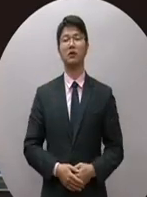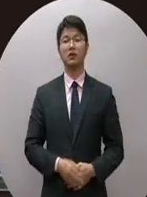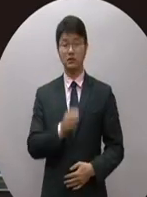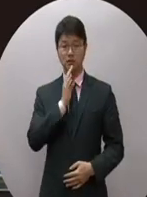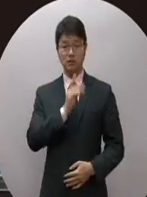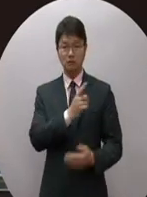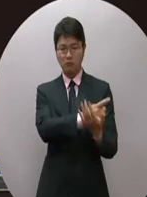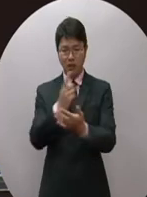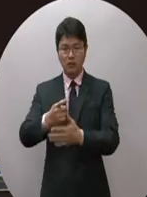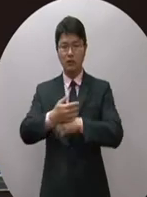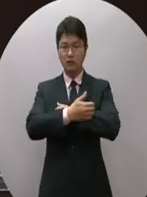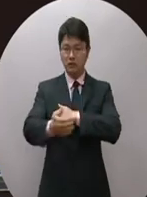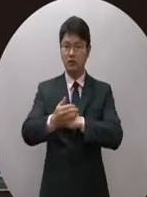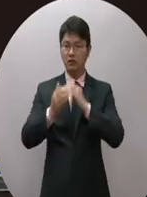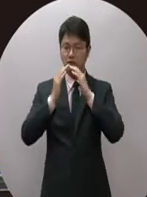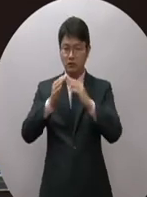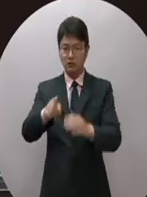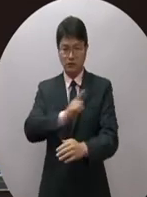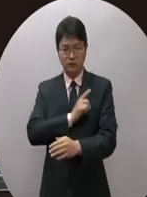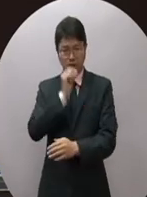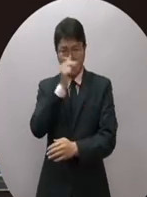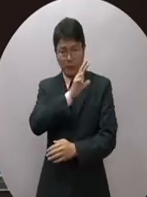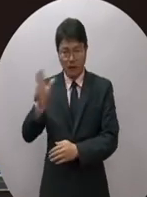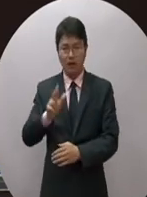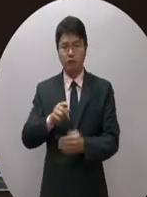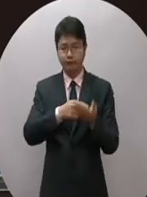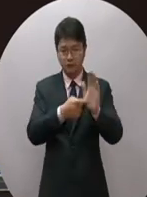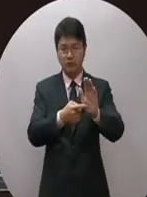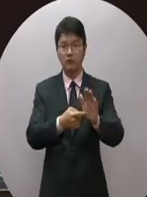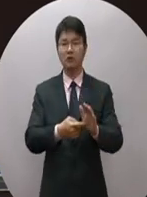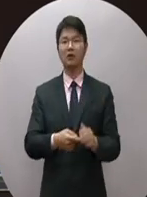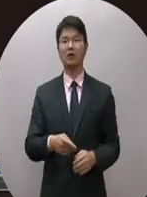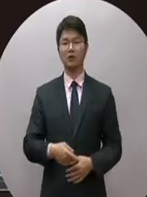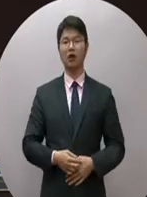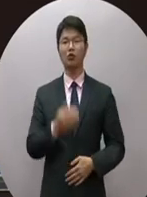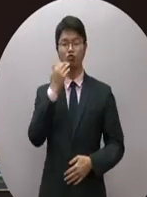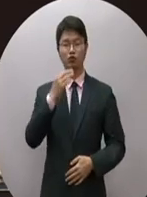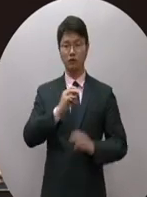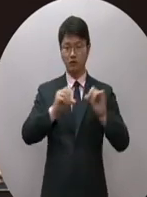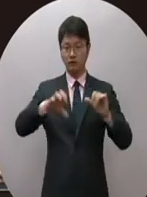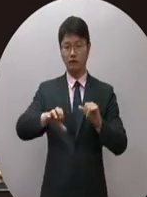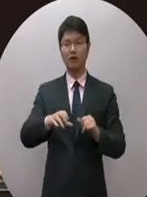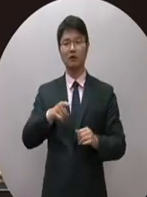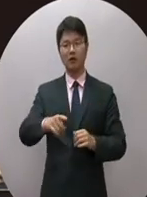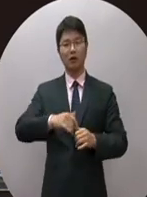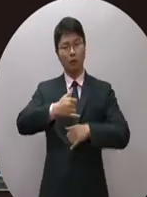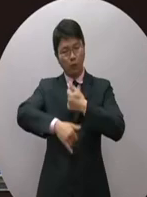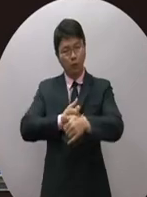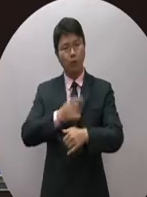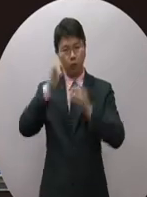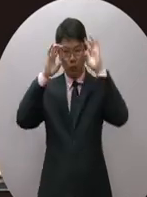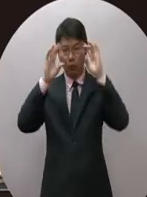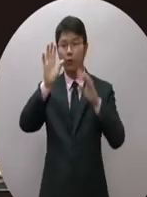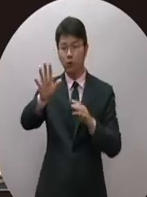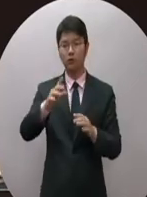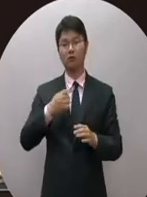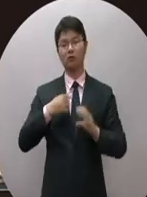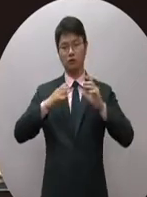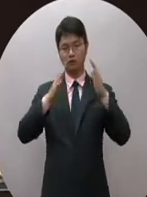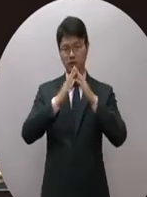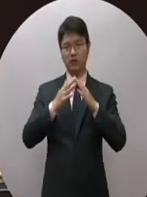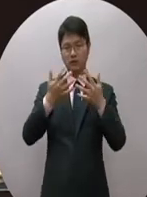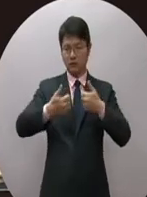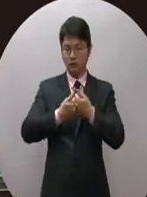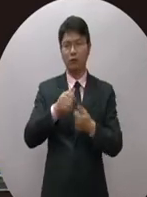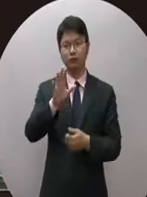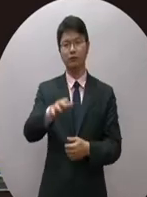特色，地方有活力，国家有生机。在政府的协助下，如